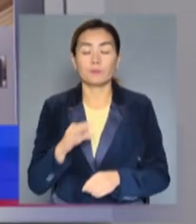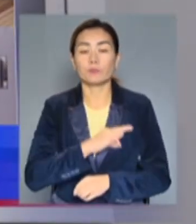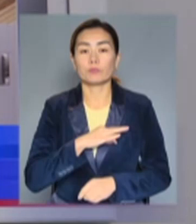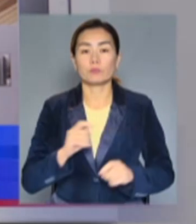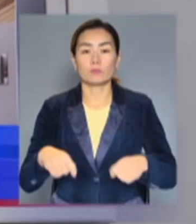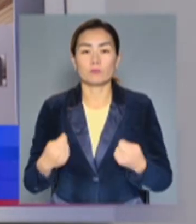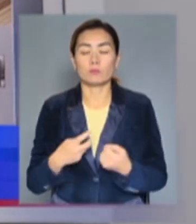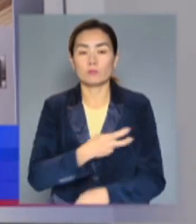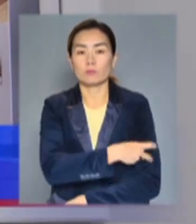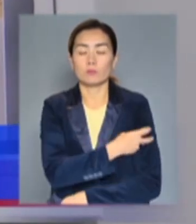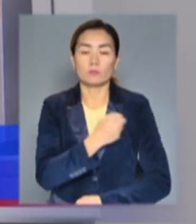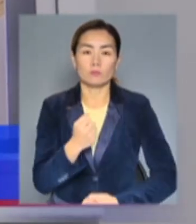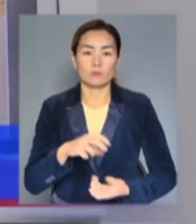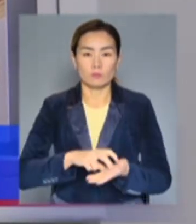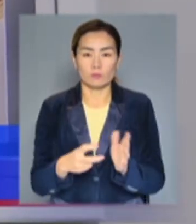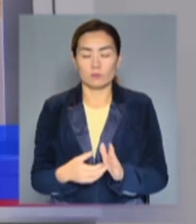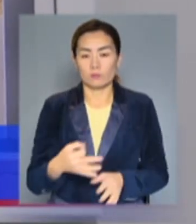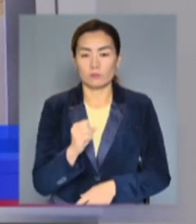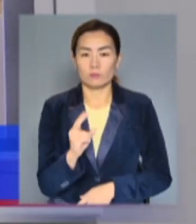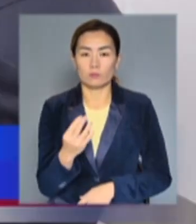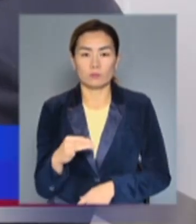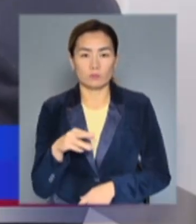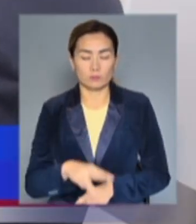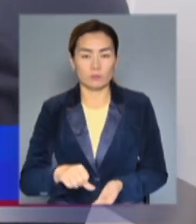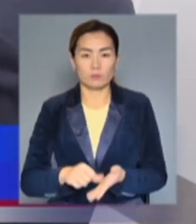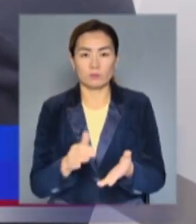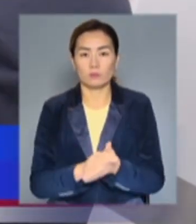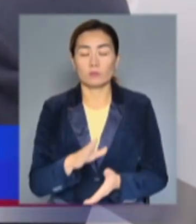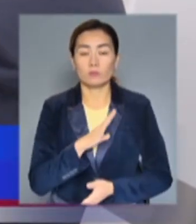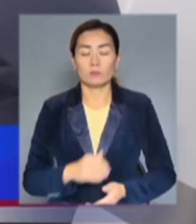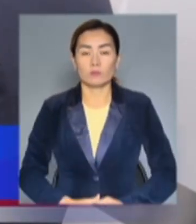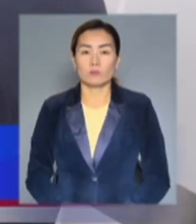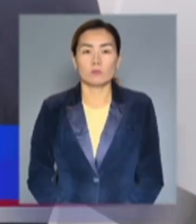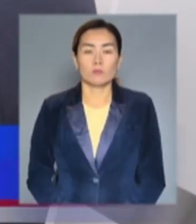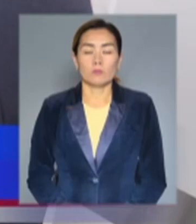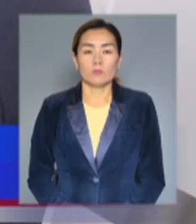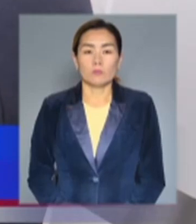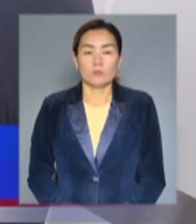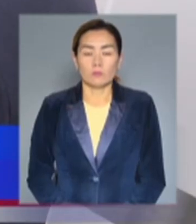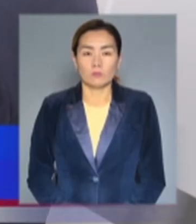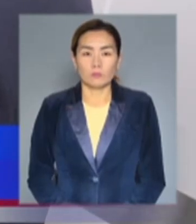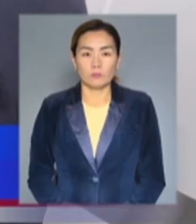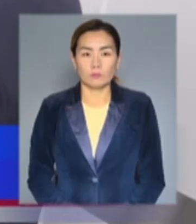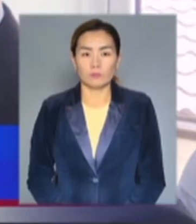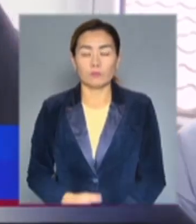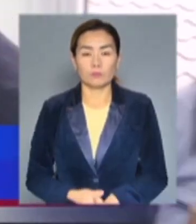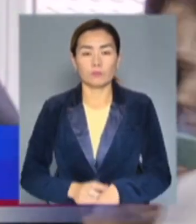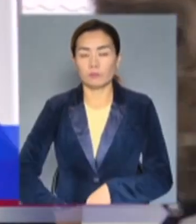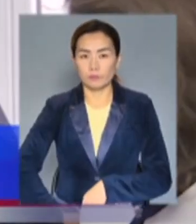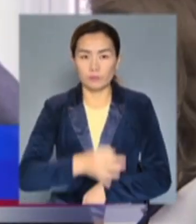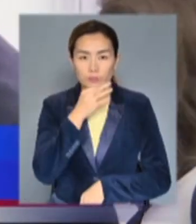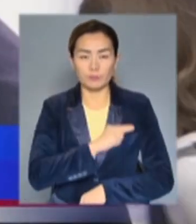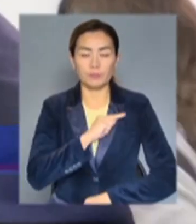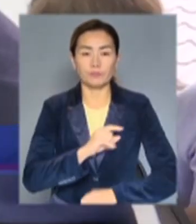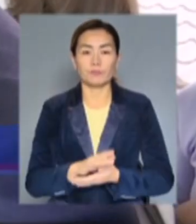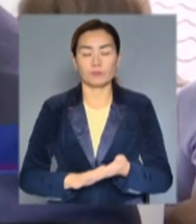пайдалануға берілген бұл медициналық бөлімшемен облыс әкімі Серік Шапкент те танысып қайтты. Көңілімнен шықты, өте жақсы. Сондықтан бұл